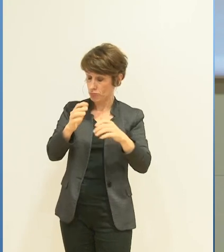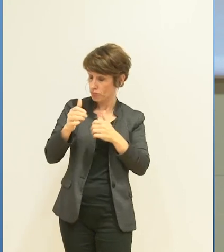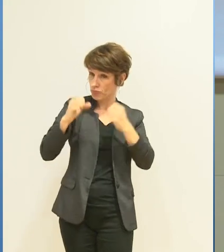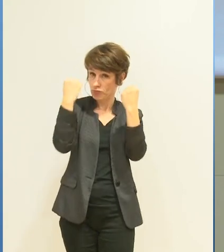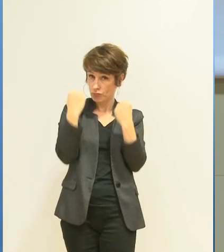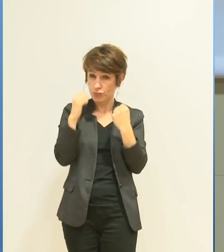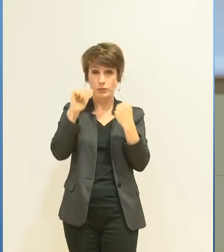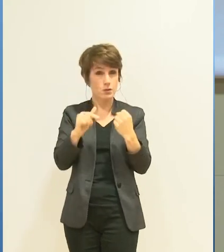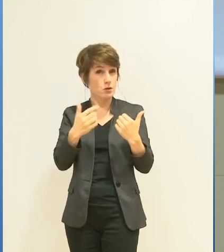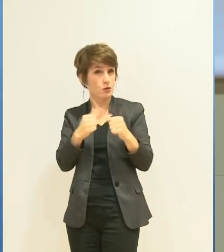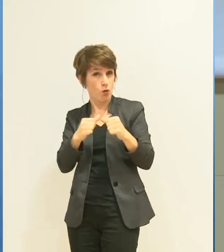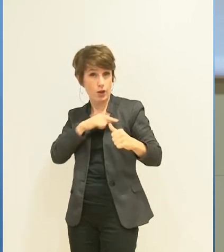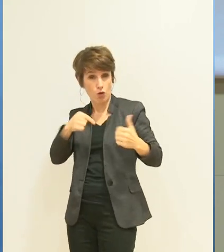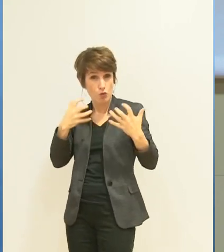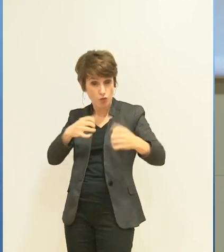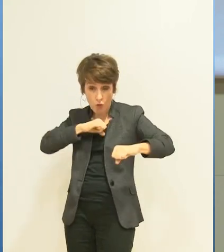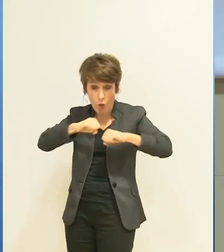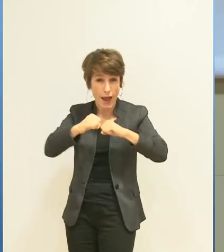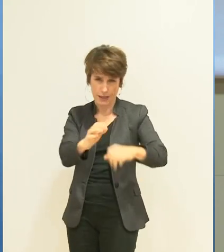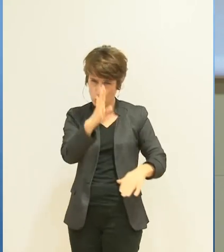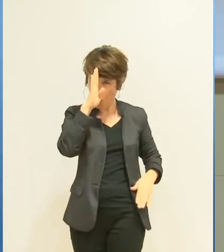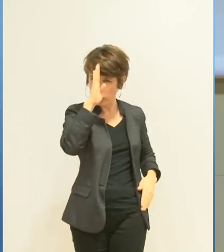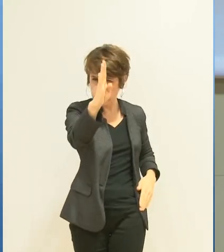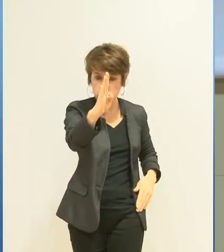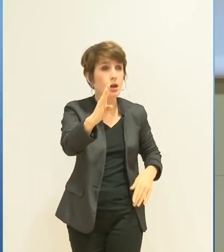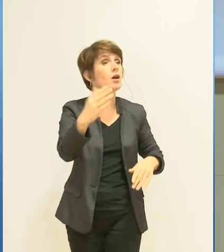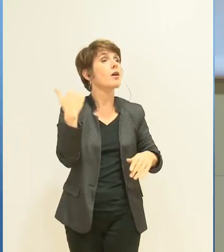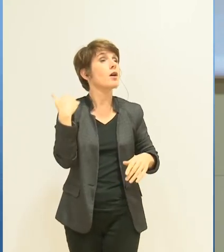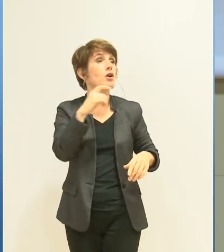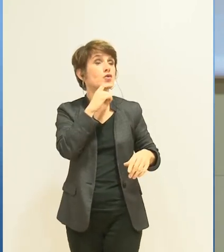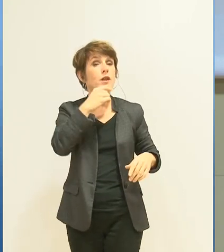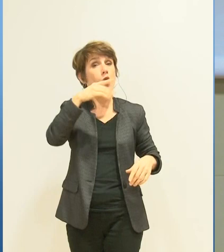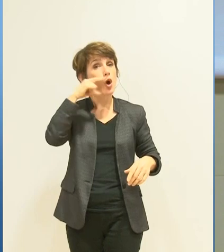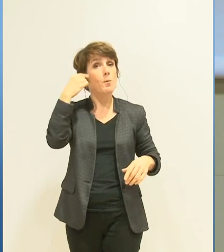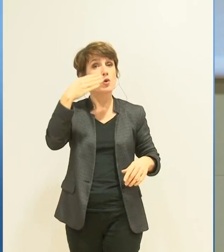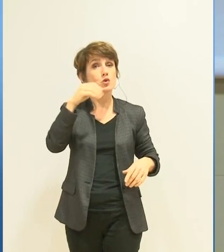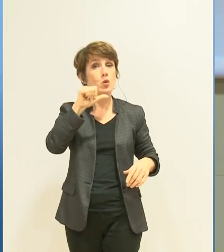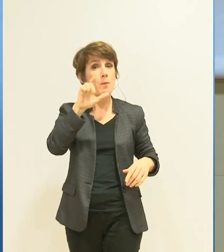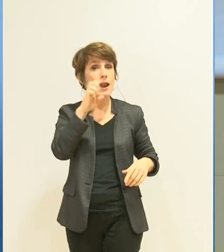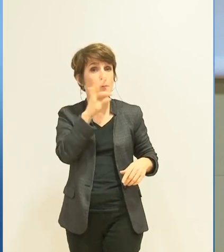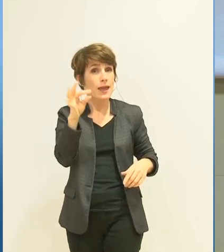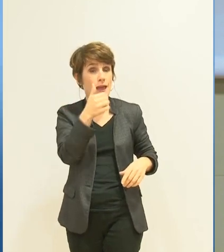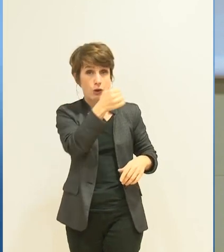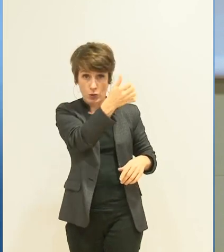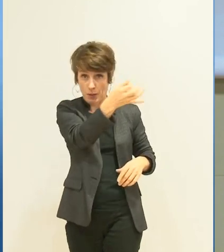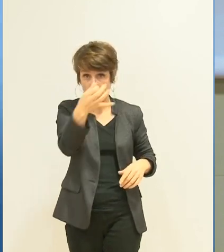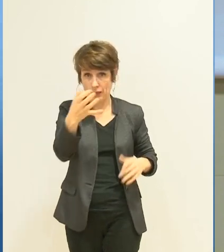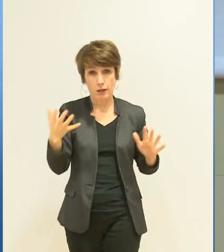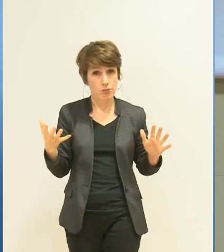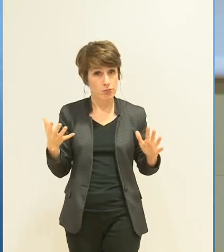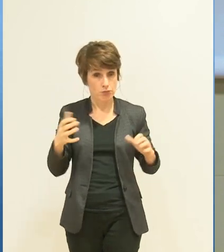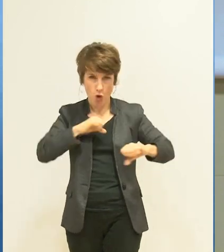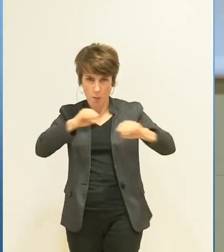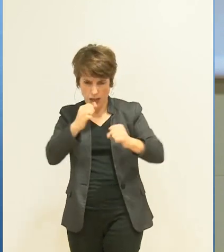une action résolue ça a été dit par famille à malbaie nation une action résolue qui